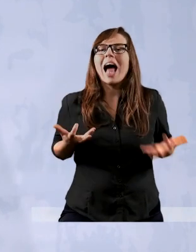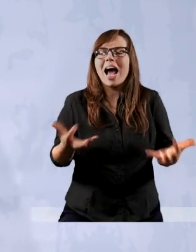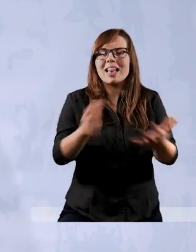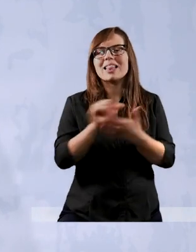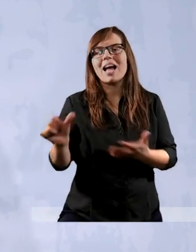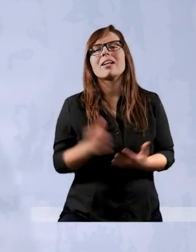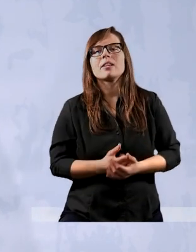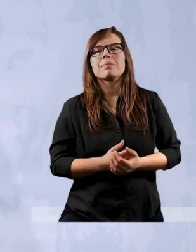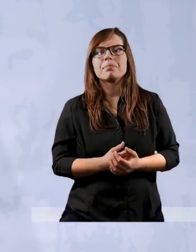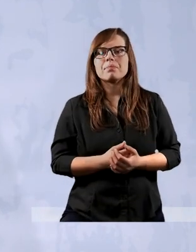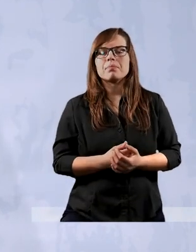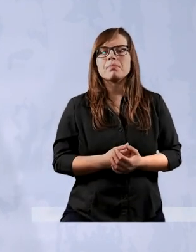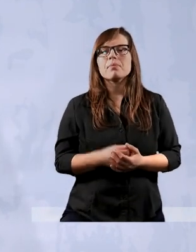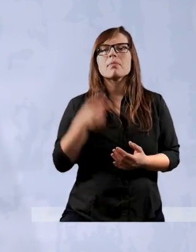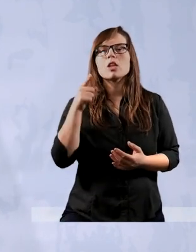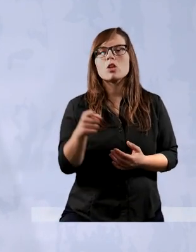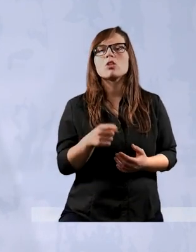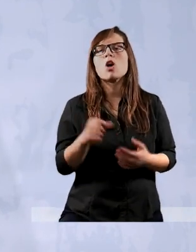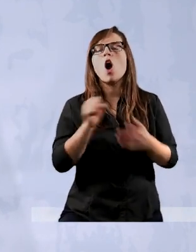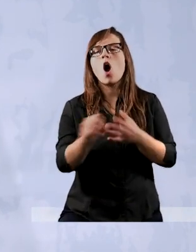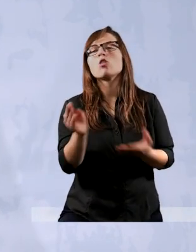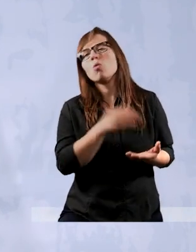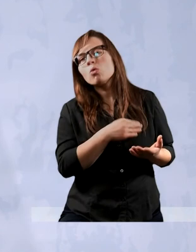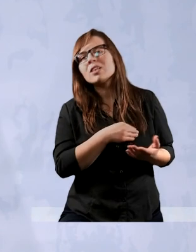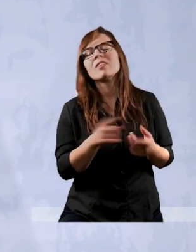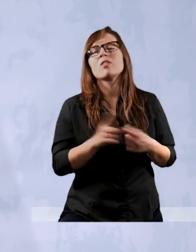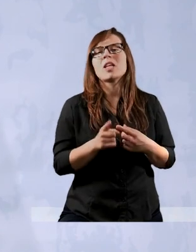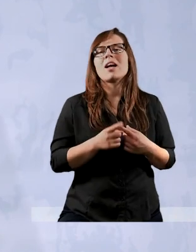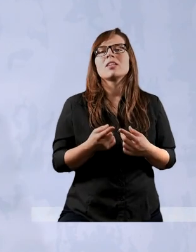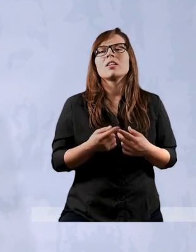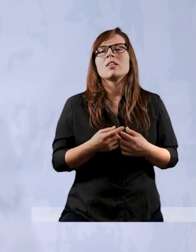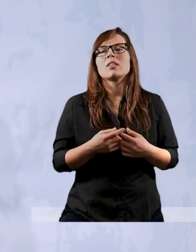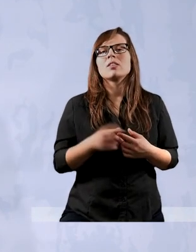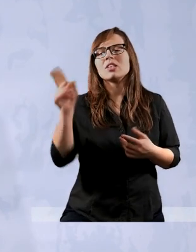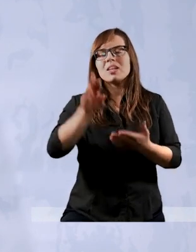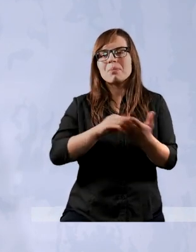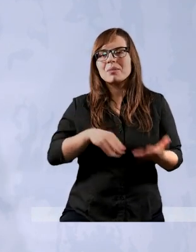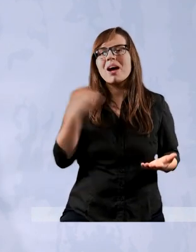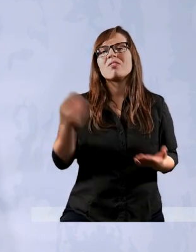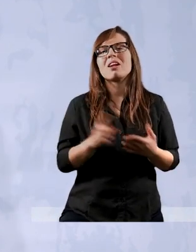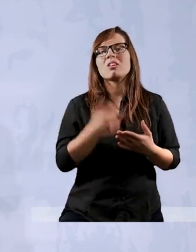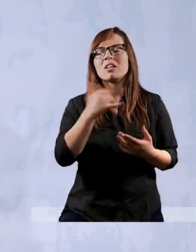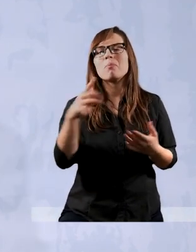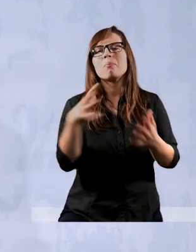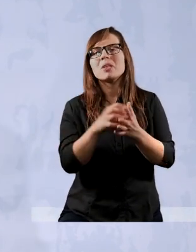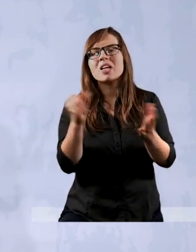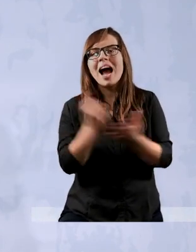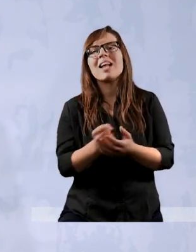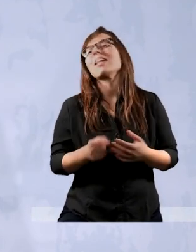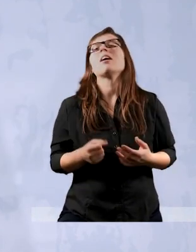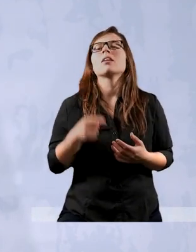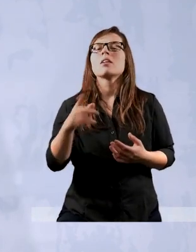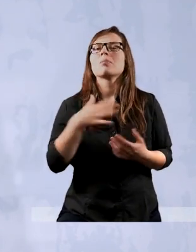zachęta. Od uczciwość, to tak, to też oczywiście z Pisma Świętego, przecież wszystkie przykazania do tego